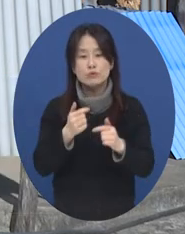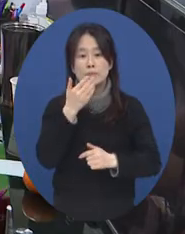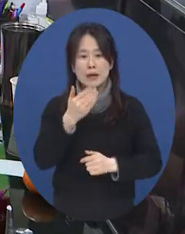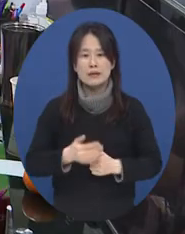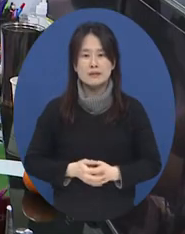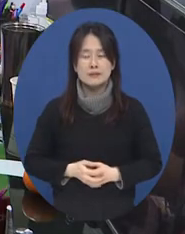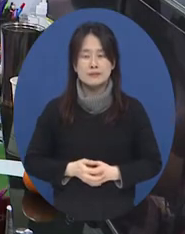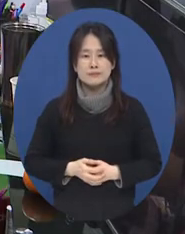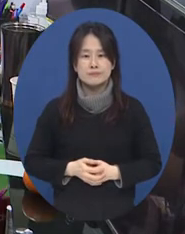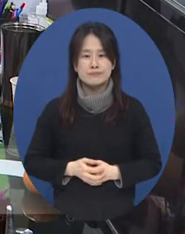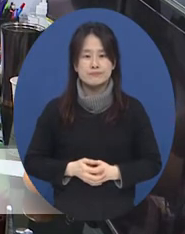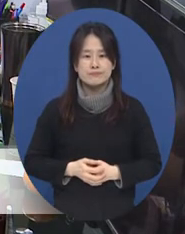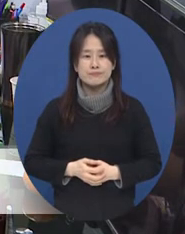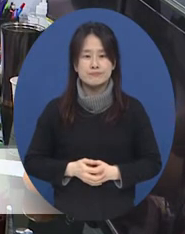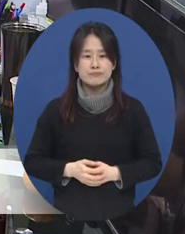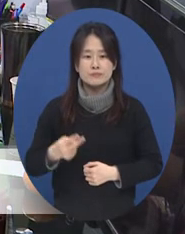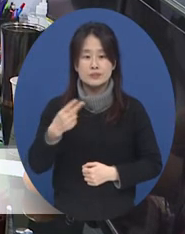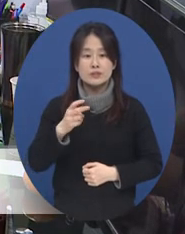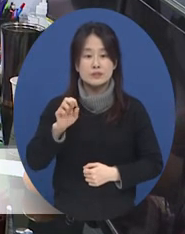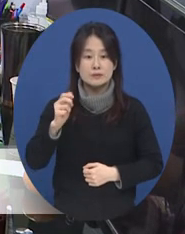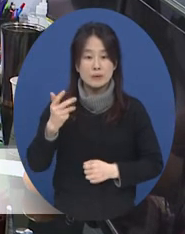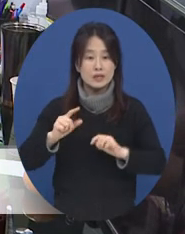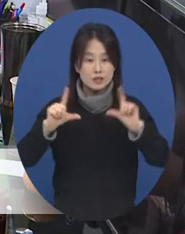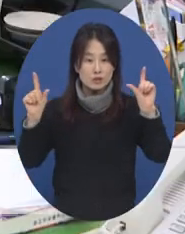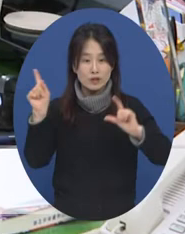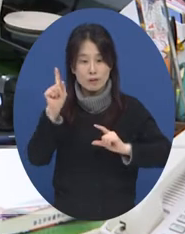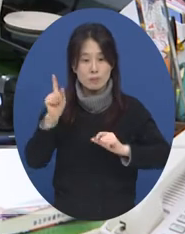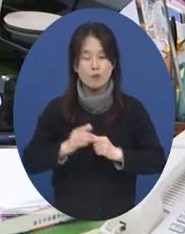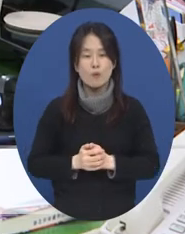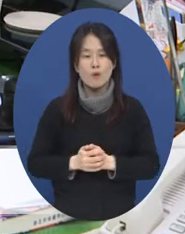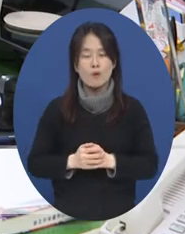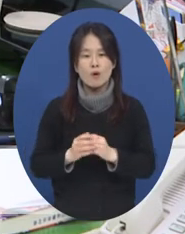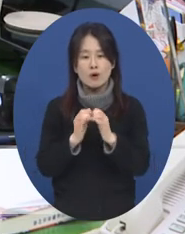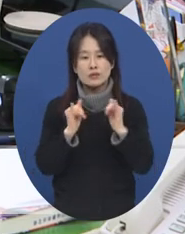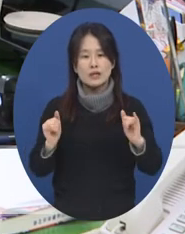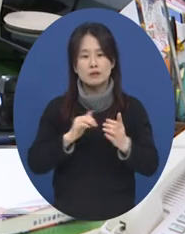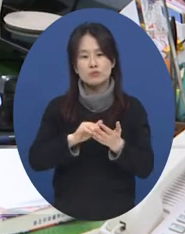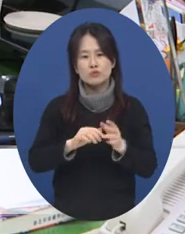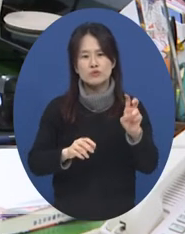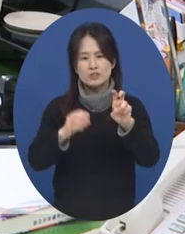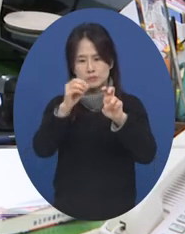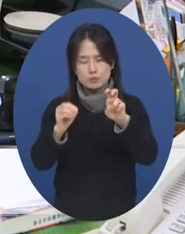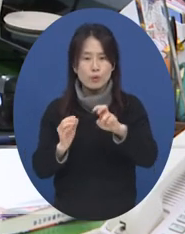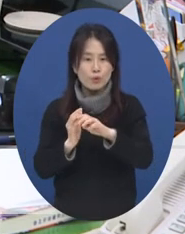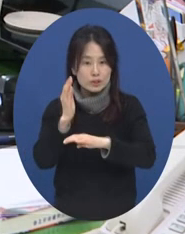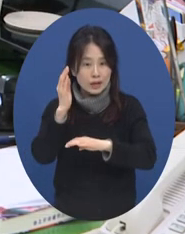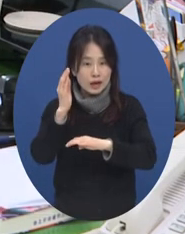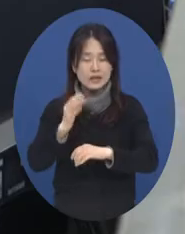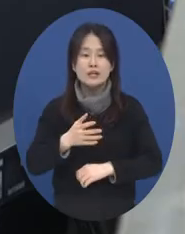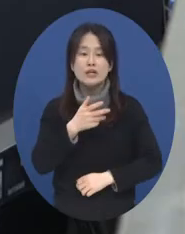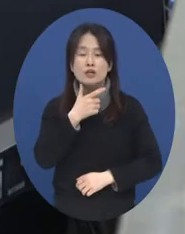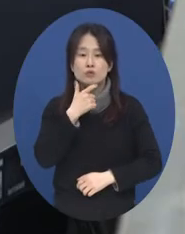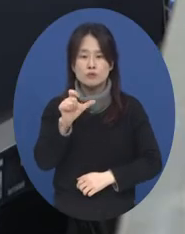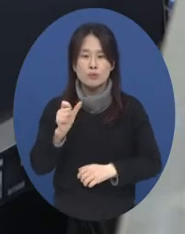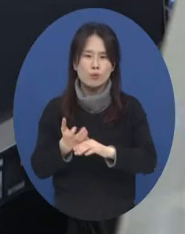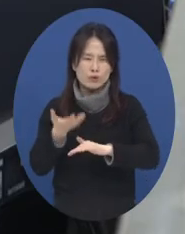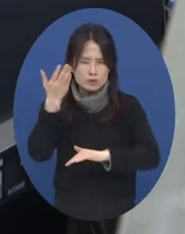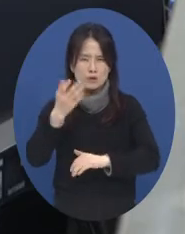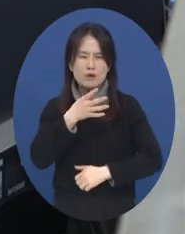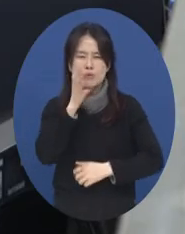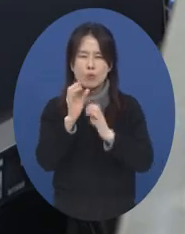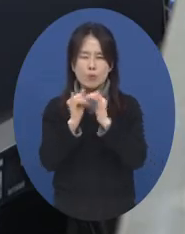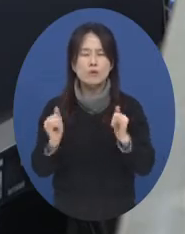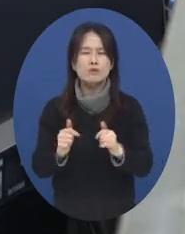있고 경기도 의 경우 2028년 이면 인구의 20% 이상이 65세 이상인 초고령 사회로의